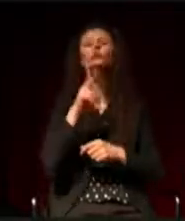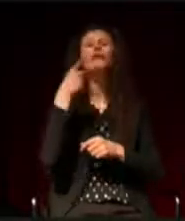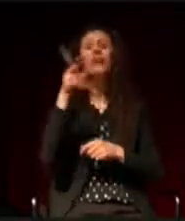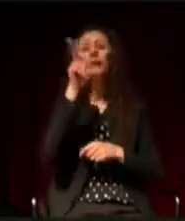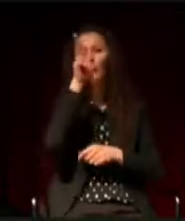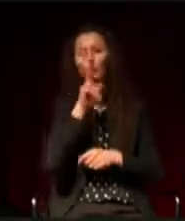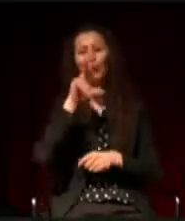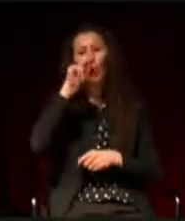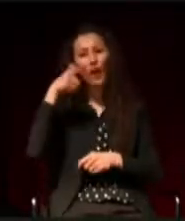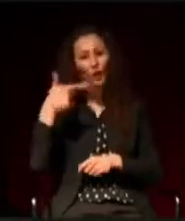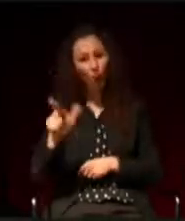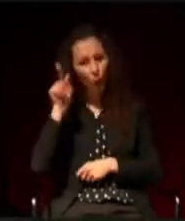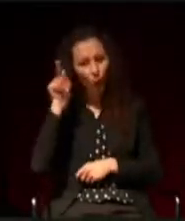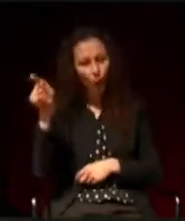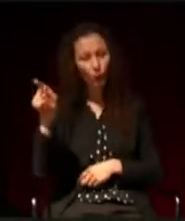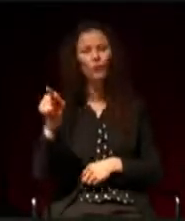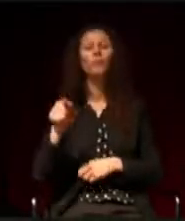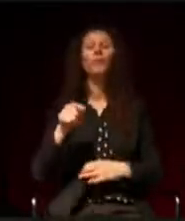2200 konutla ilgili